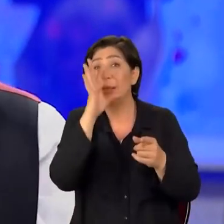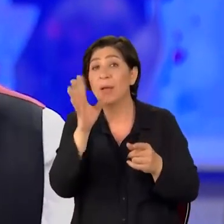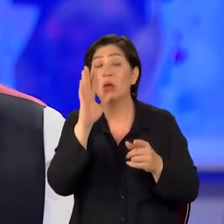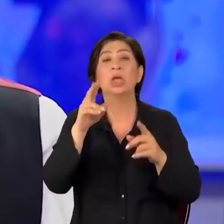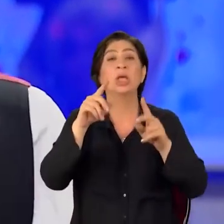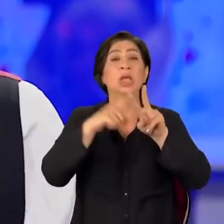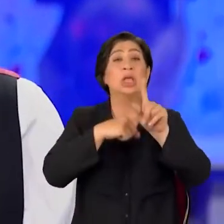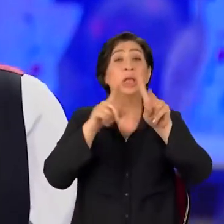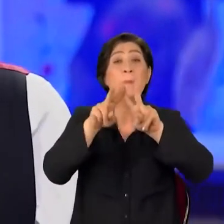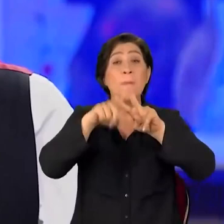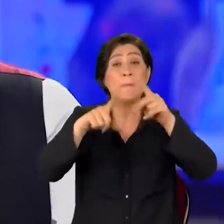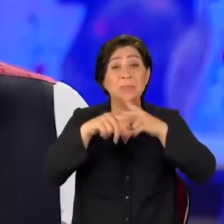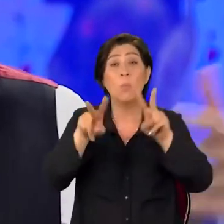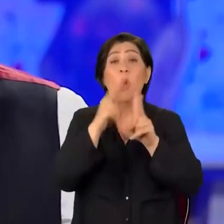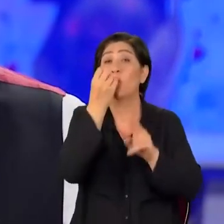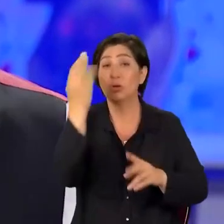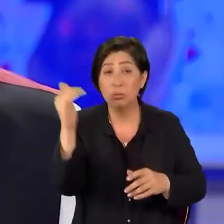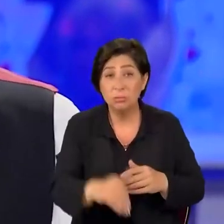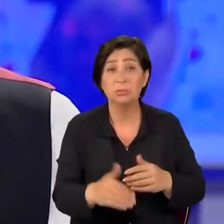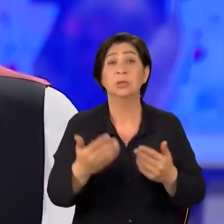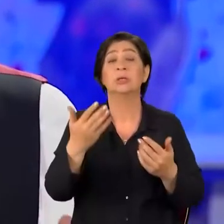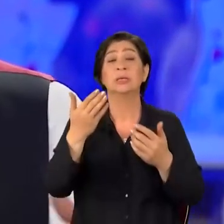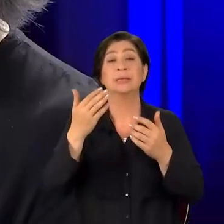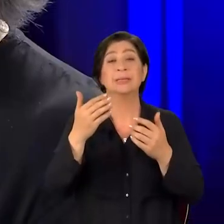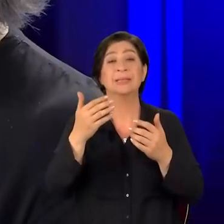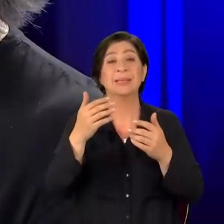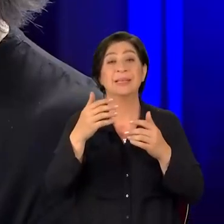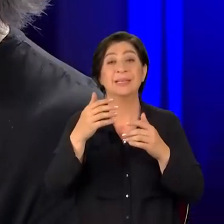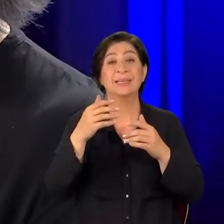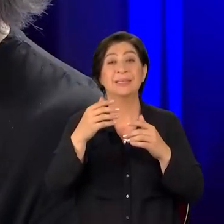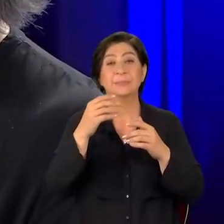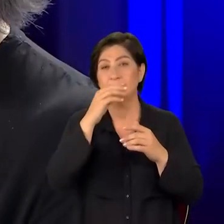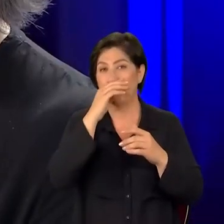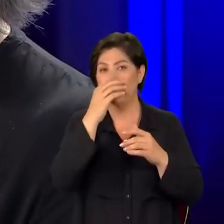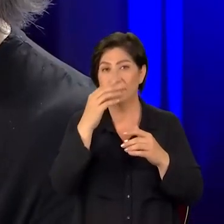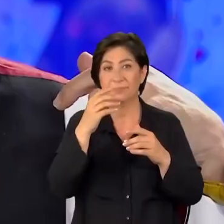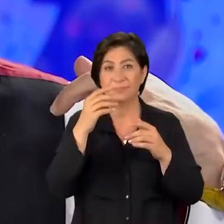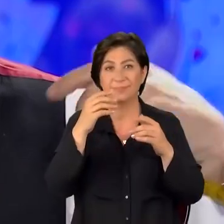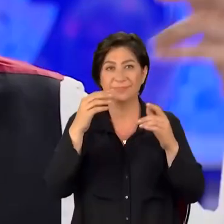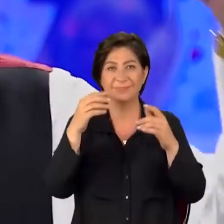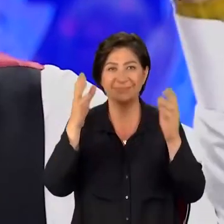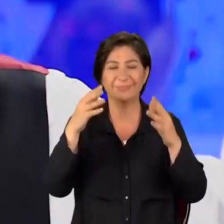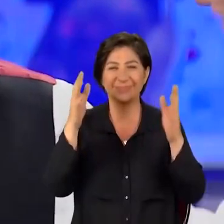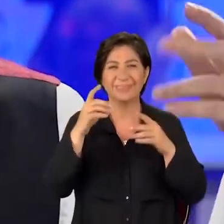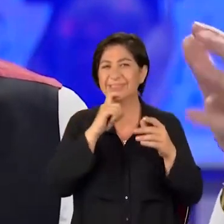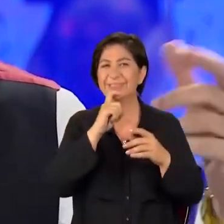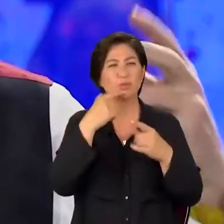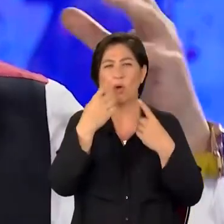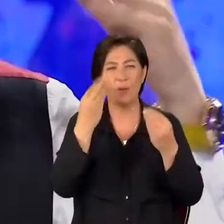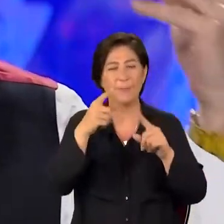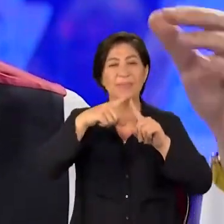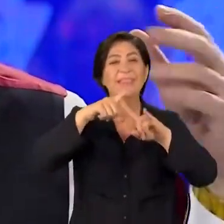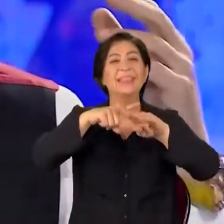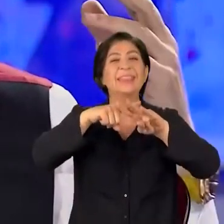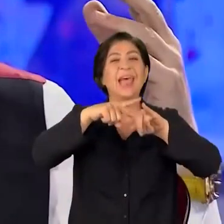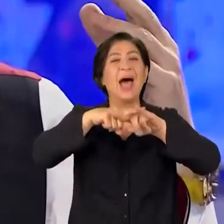kimler var? İşte Yılmaz Morgül çıkacak, efendim işte sürekli Den Bizeryan, galiba yanlış